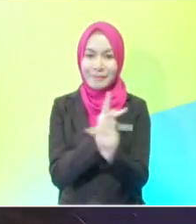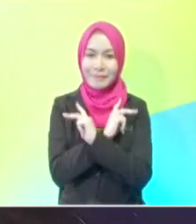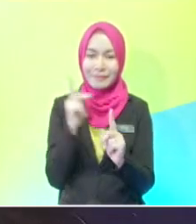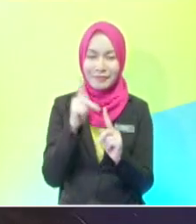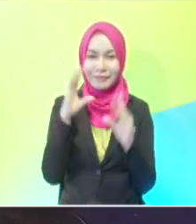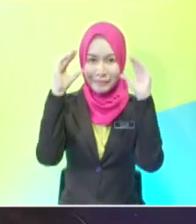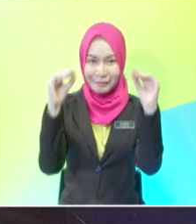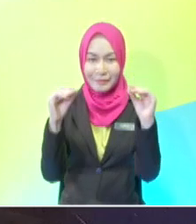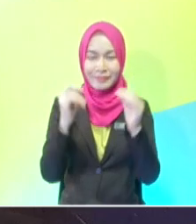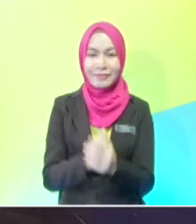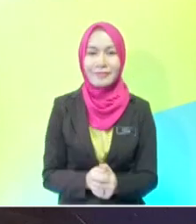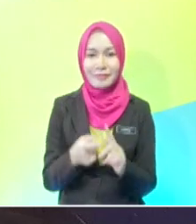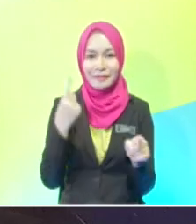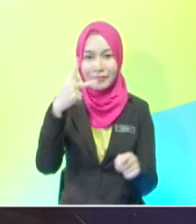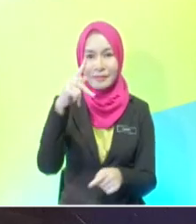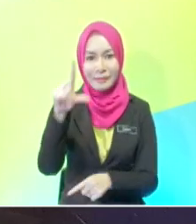delimanan